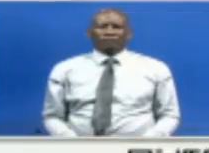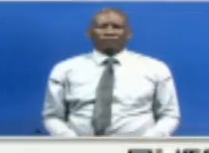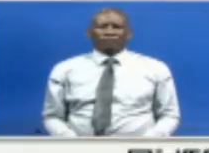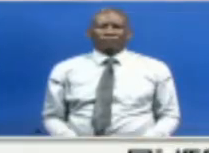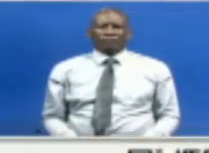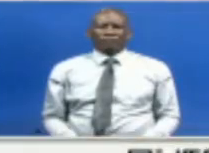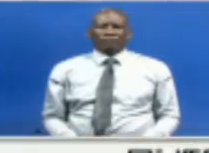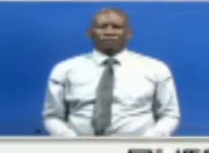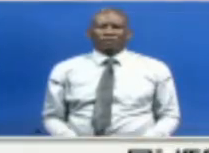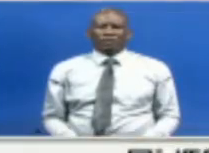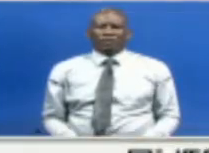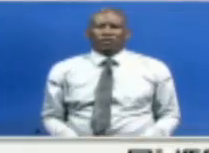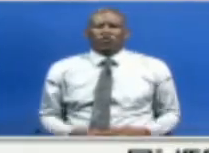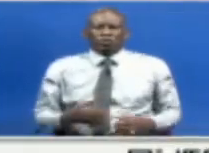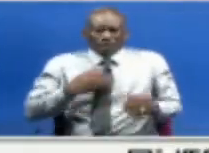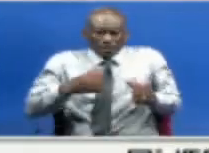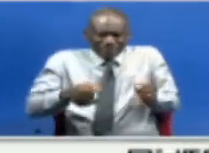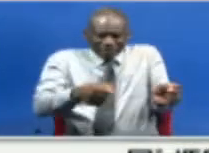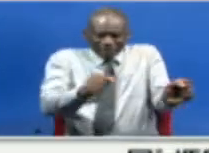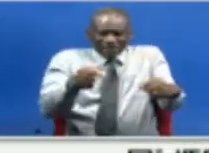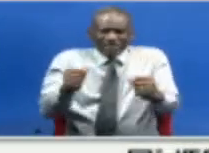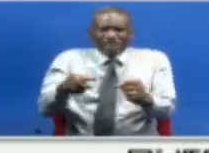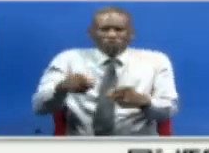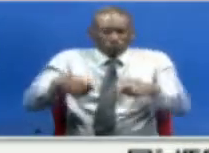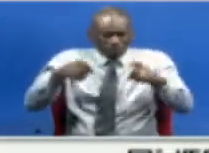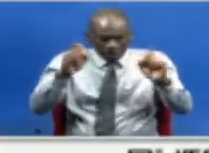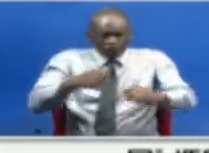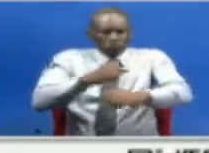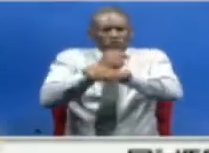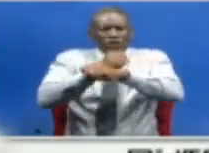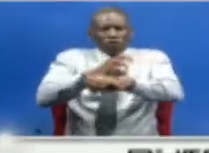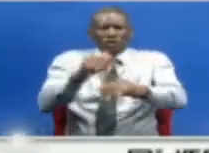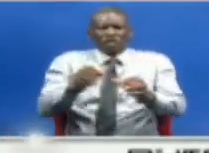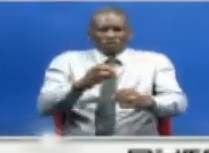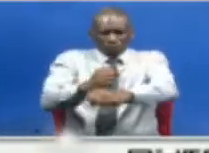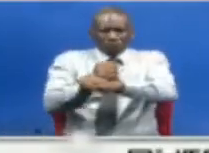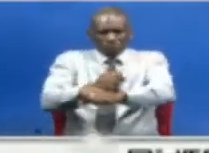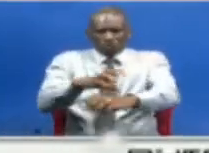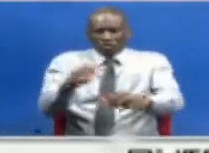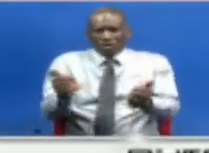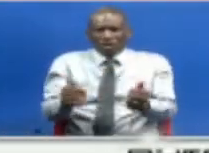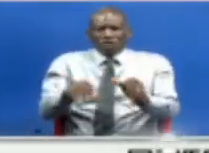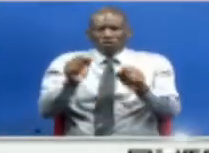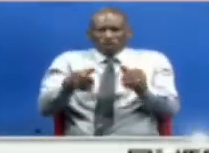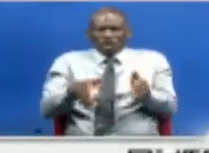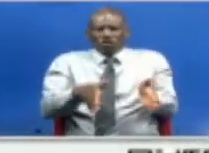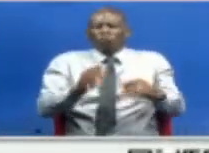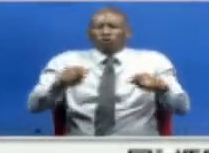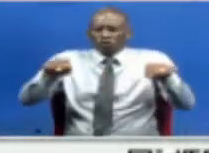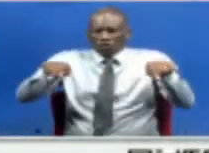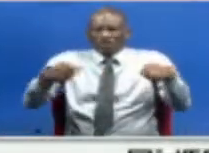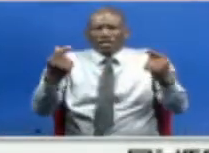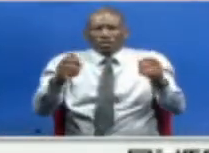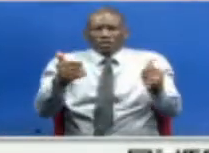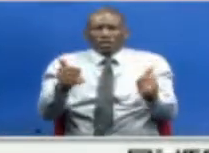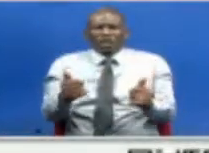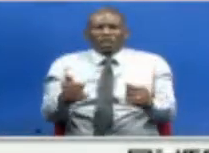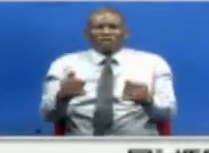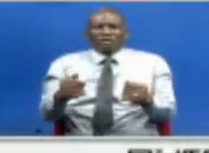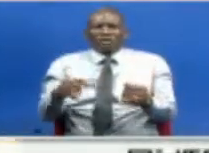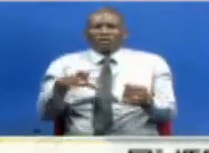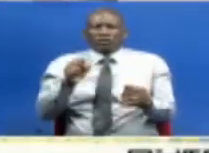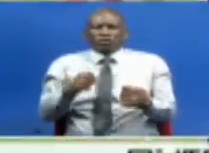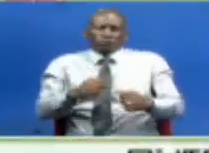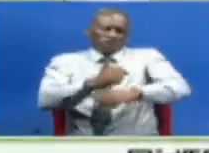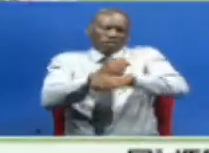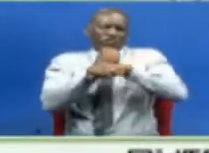Imebidi tupige strategy kwa zilipo kwa lazima tupige defending one. Kipiga defending nzuri na kupe chances za kuattack. So tupo tuna defend in numbers,